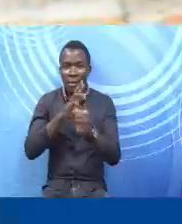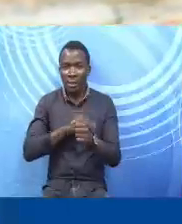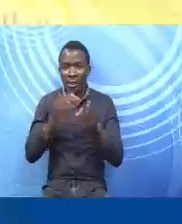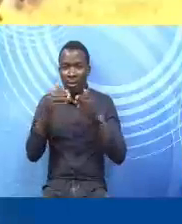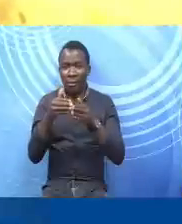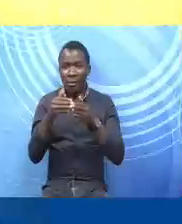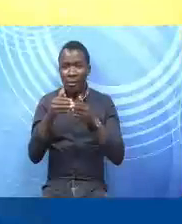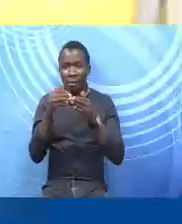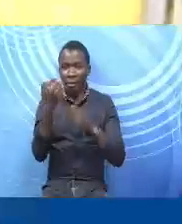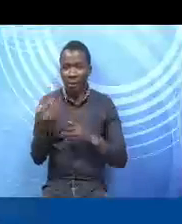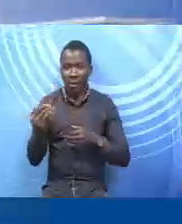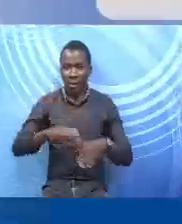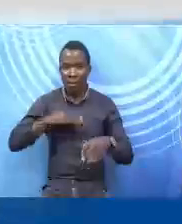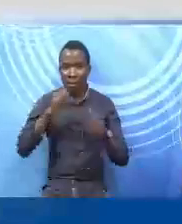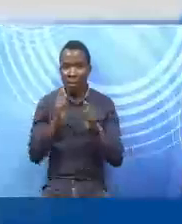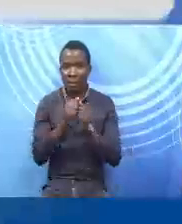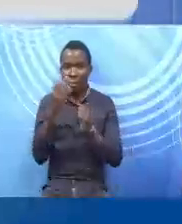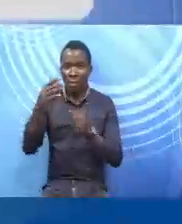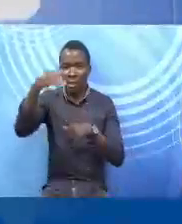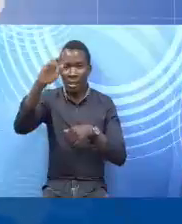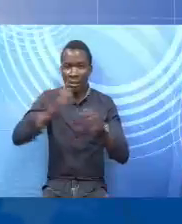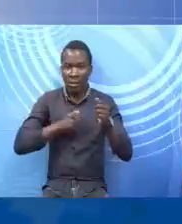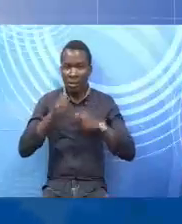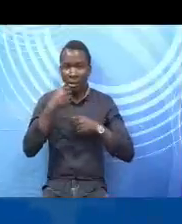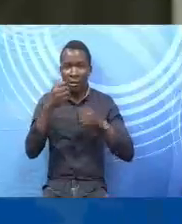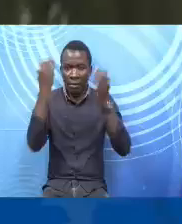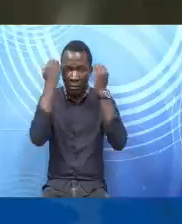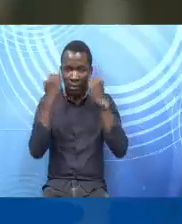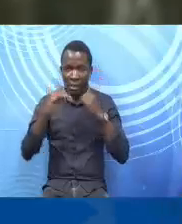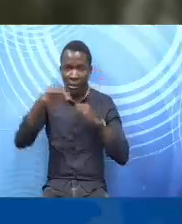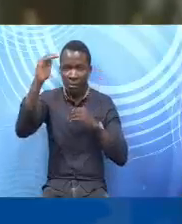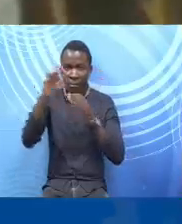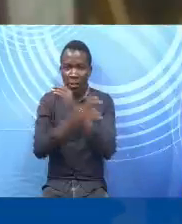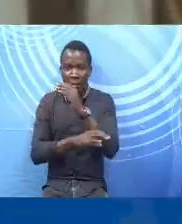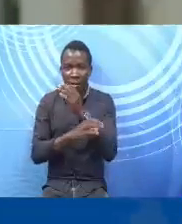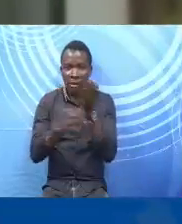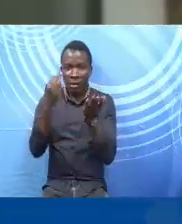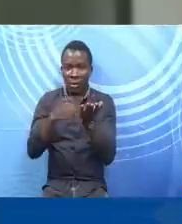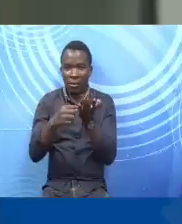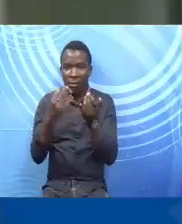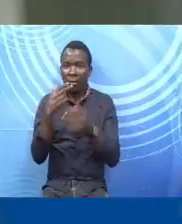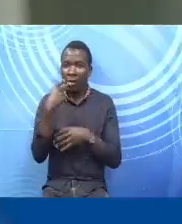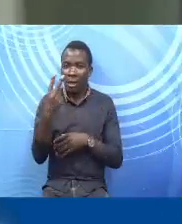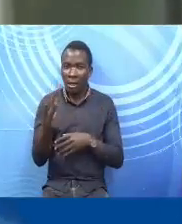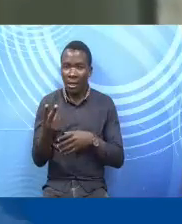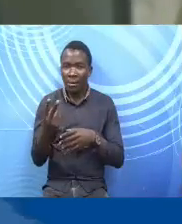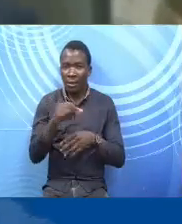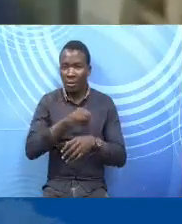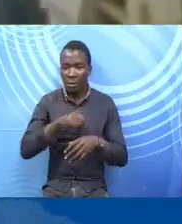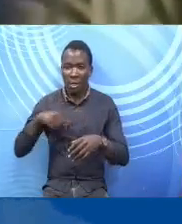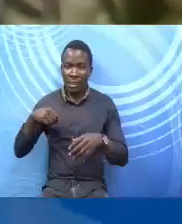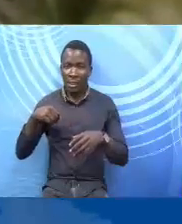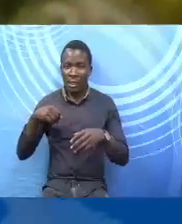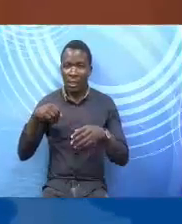umwana w'imyaka 13 Anze Rwanda turaza kubabwira ko urukiko rw'ikirenga mu gihugu cya Uganda kuri uyu wa kabiri rwanze ibimenyetso